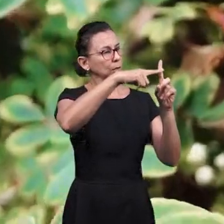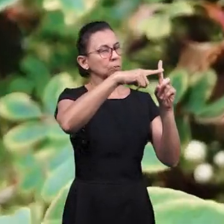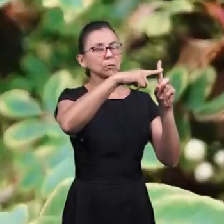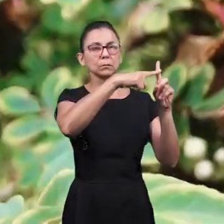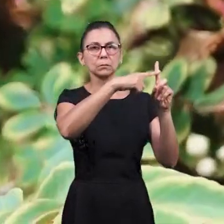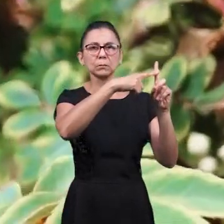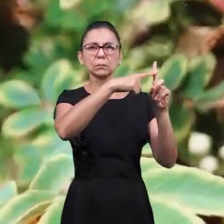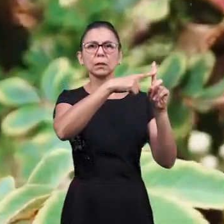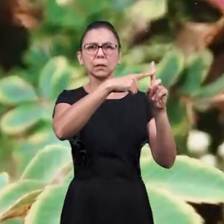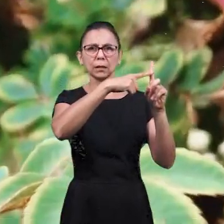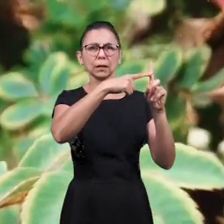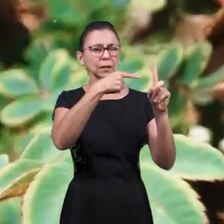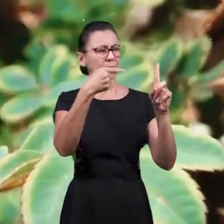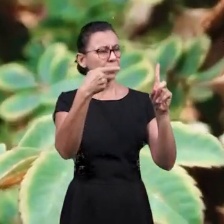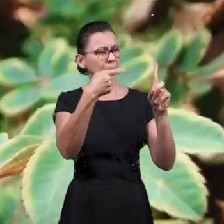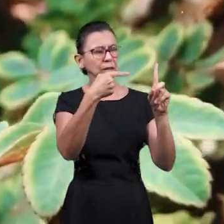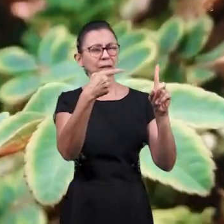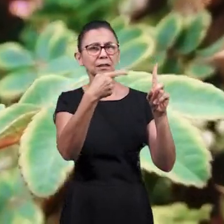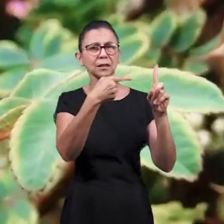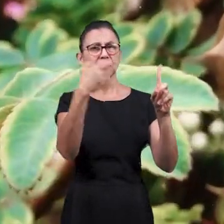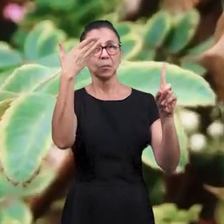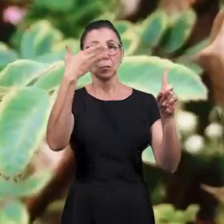Она явилась мне,